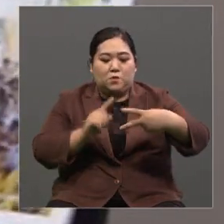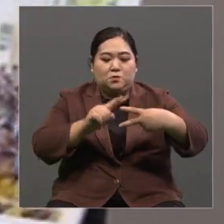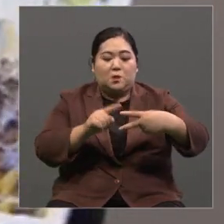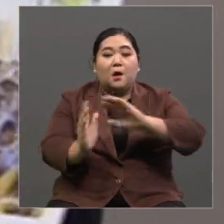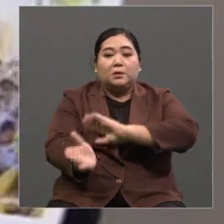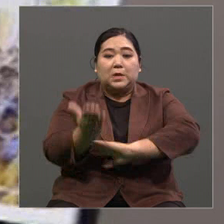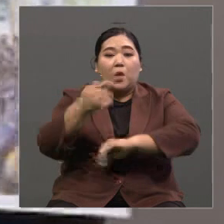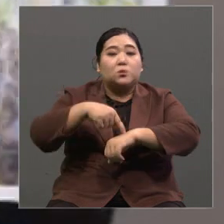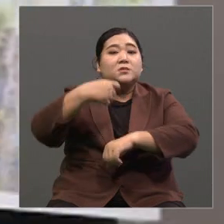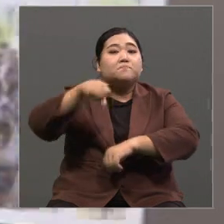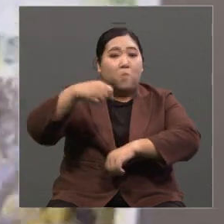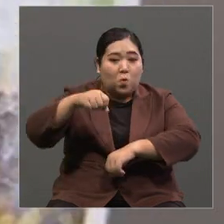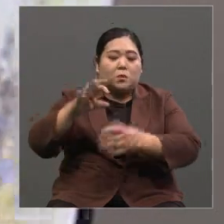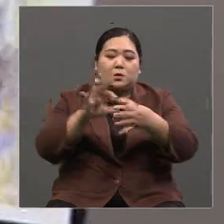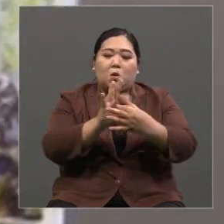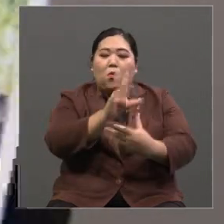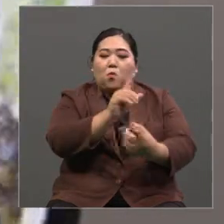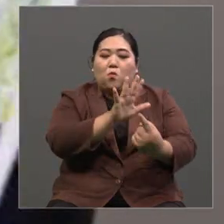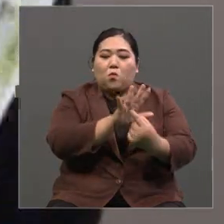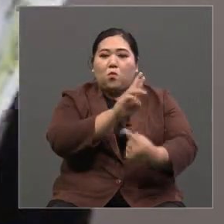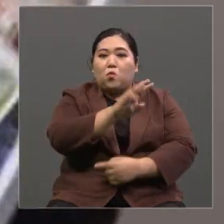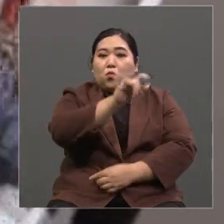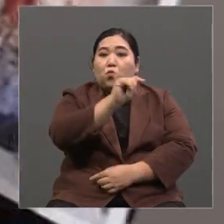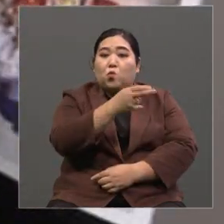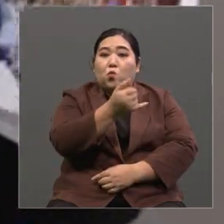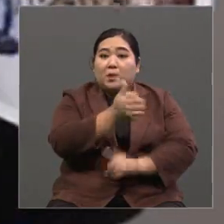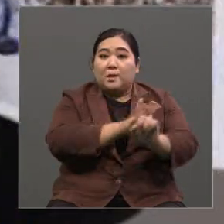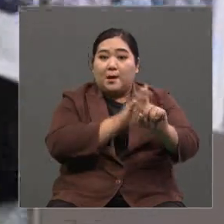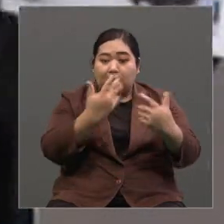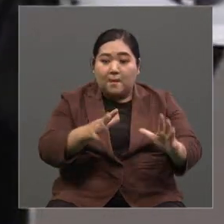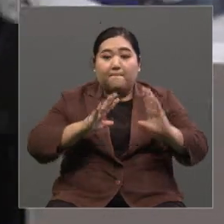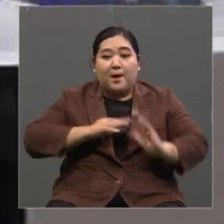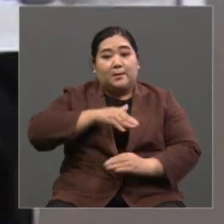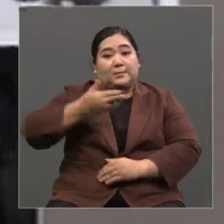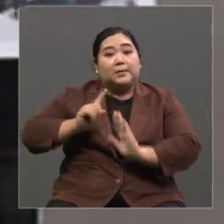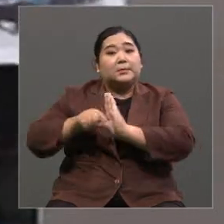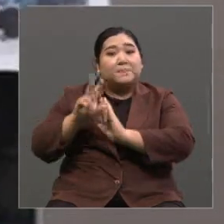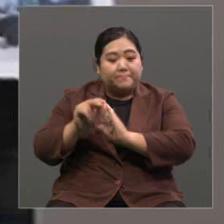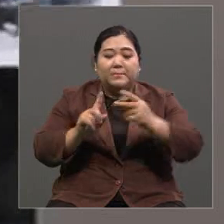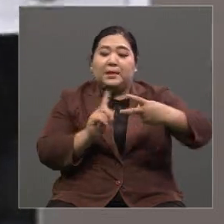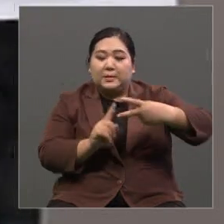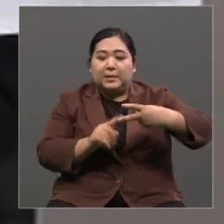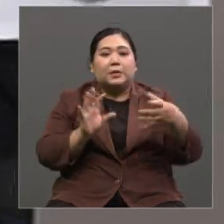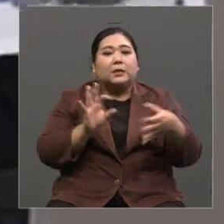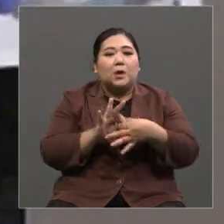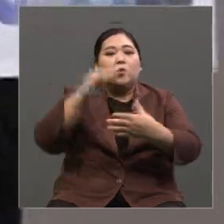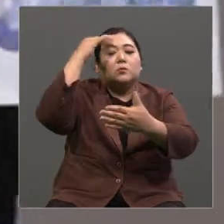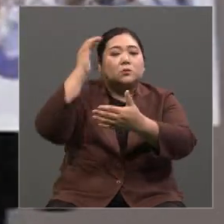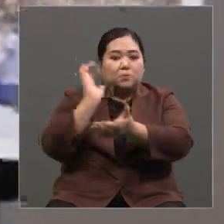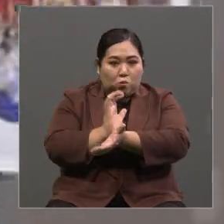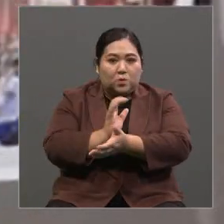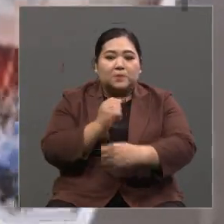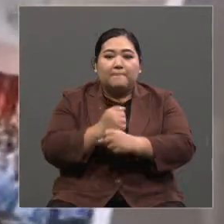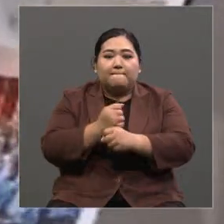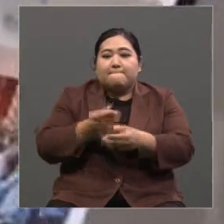โมงเช้าเรื่องเกี่ยวกับนายชูวิทย์ถัดไปอีกประมาณ 30นาทีจะเป็นการแถลงข่าวช่วงที่ 2กรณีนายตำรวจที่เกี่ยวข้อง